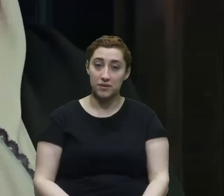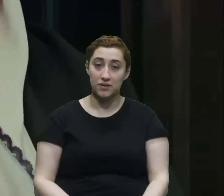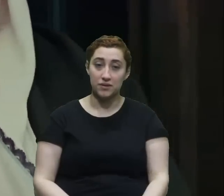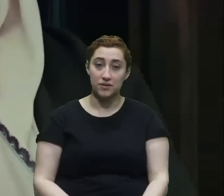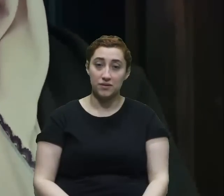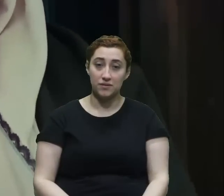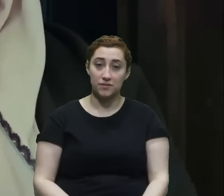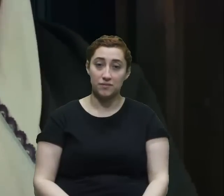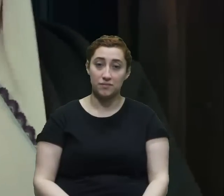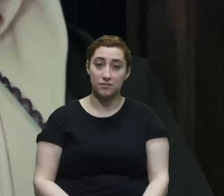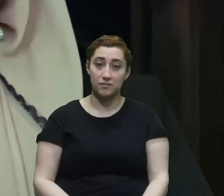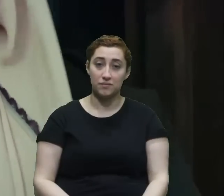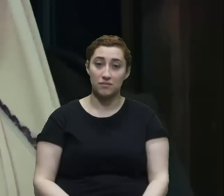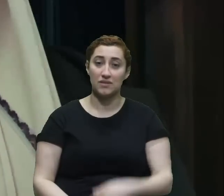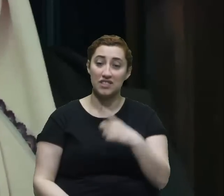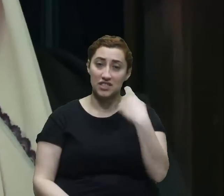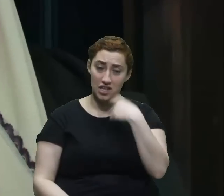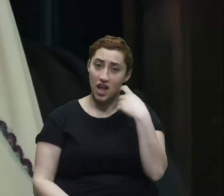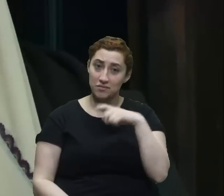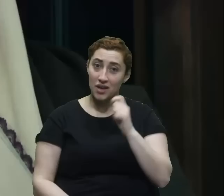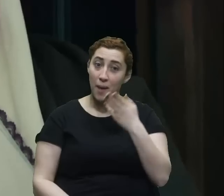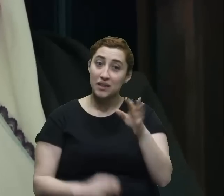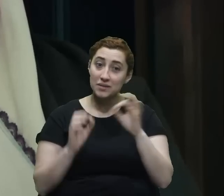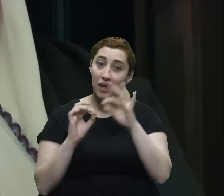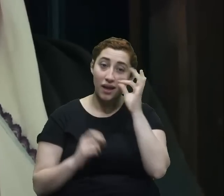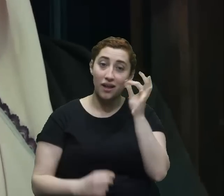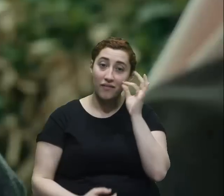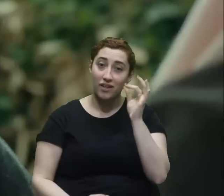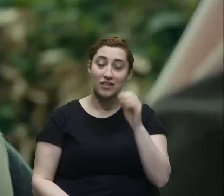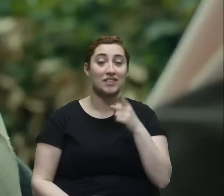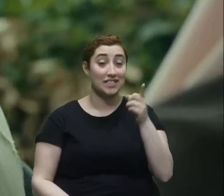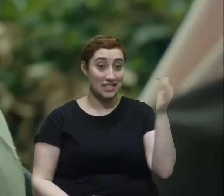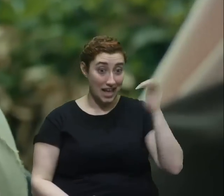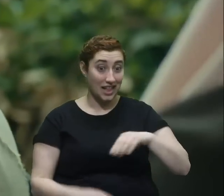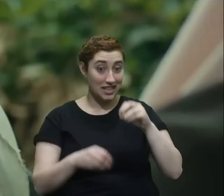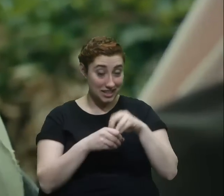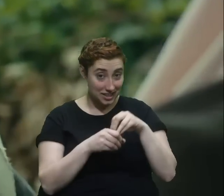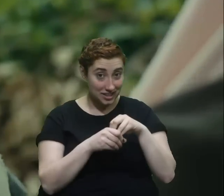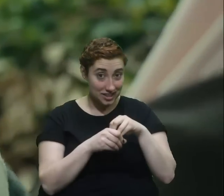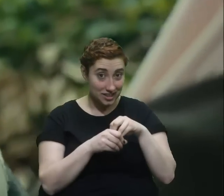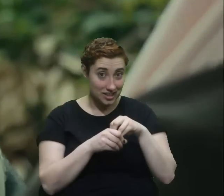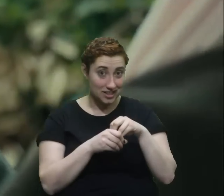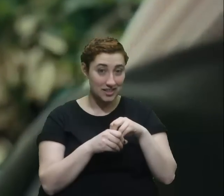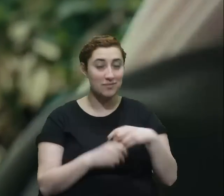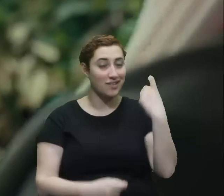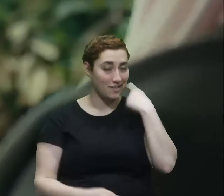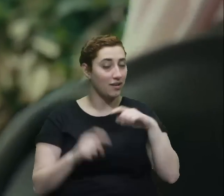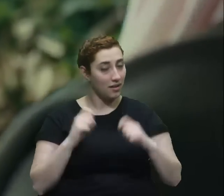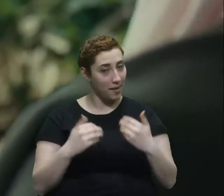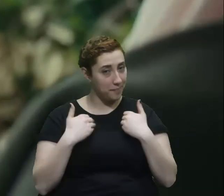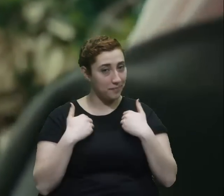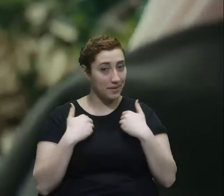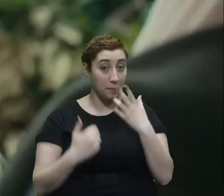Bekri tıraş olmuş. Siz tıraş mı oldunuz Bekri efendi? Sizin şerefinize. Bir sinek kaydı